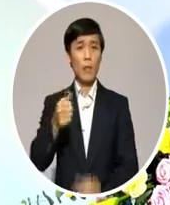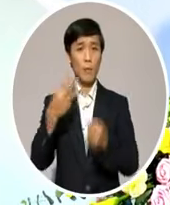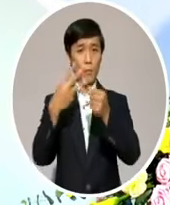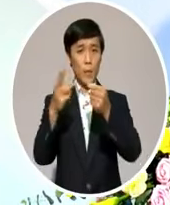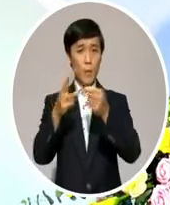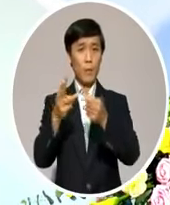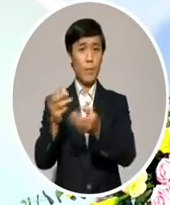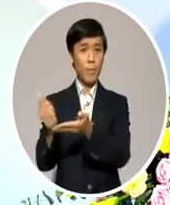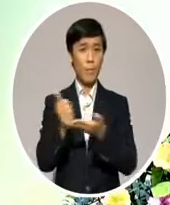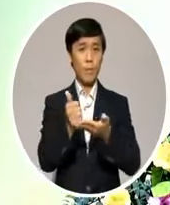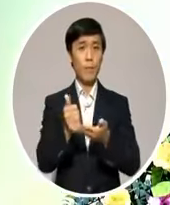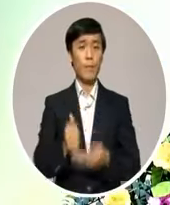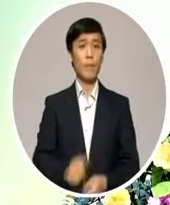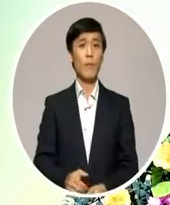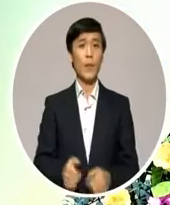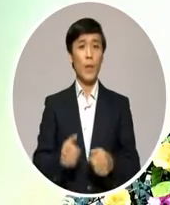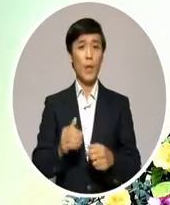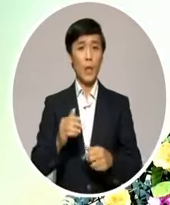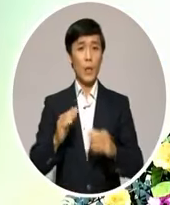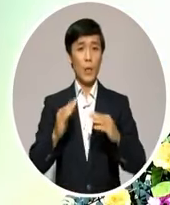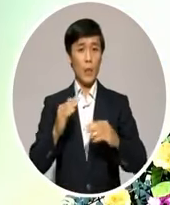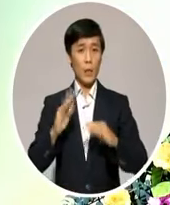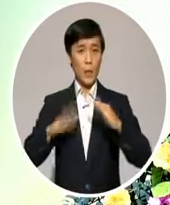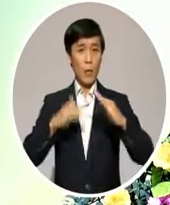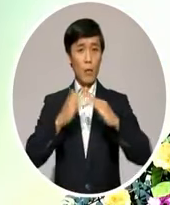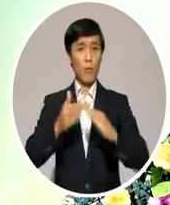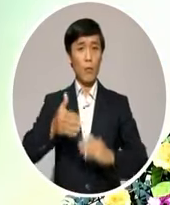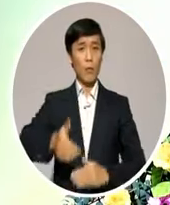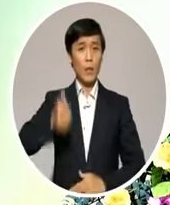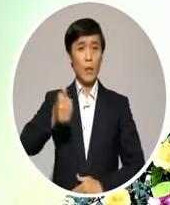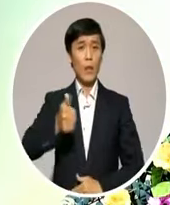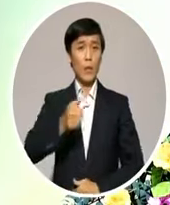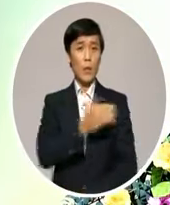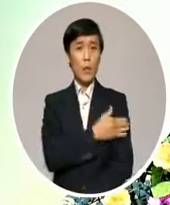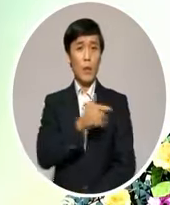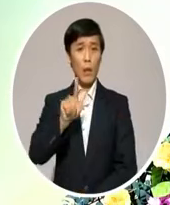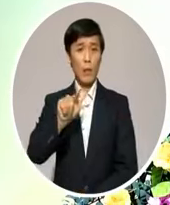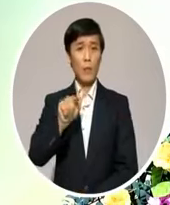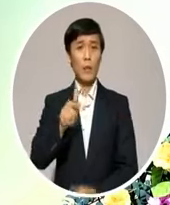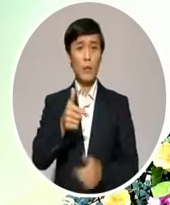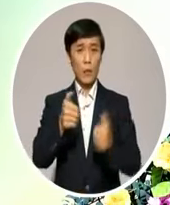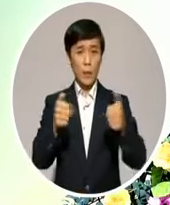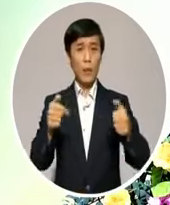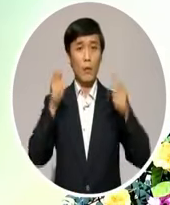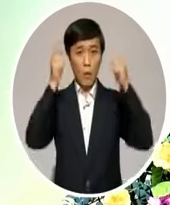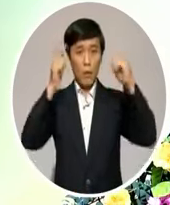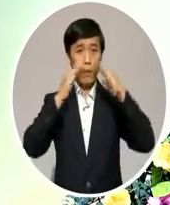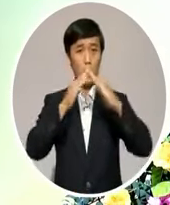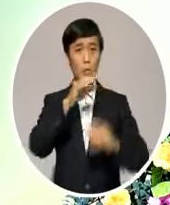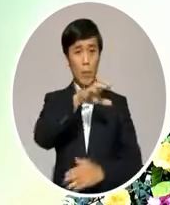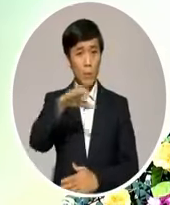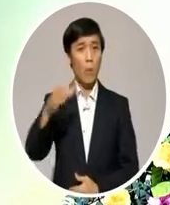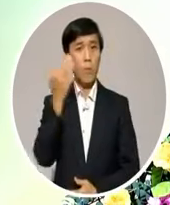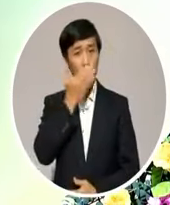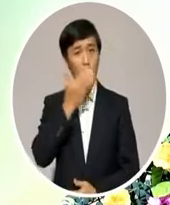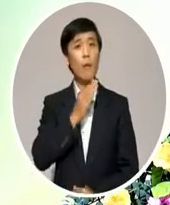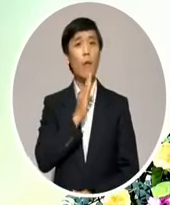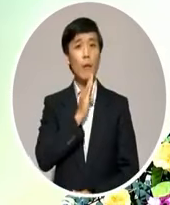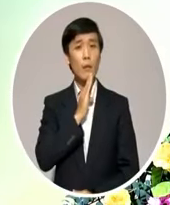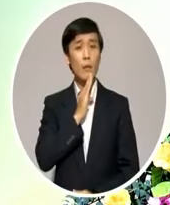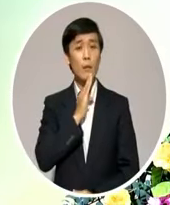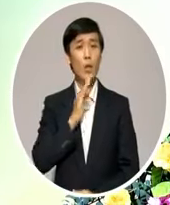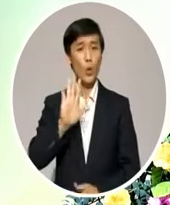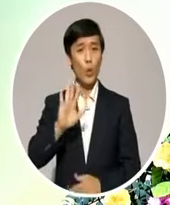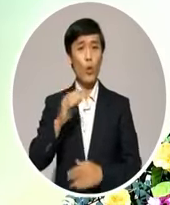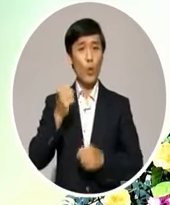中，请回答。 谢谢陈教授。其实高雄是一个很漂亮的一个地方，有非常勤